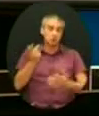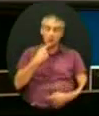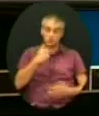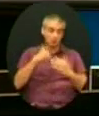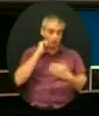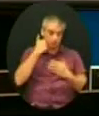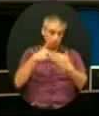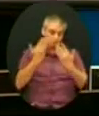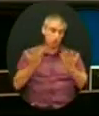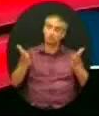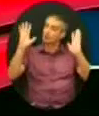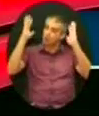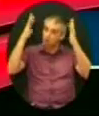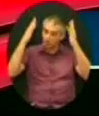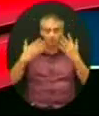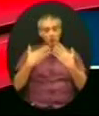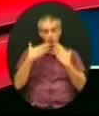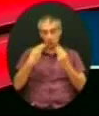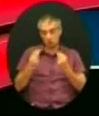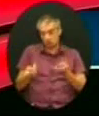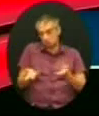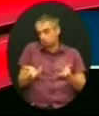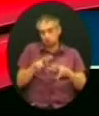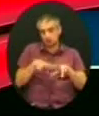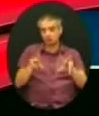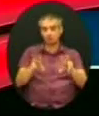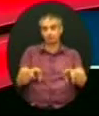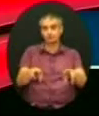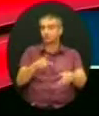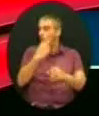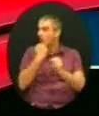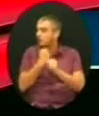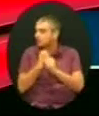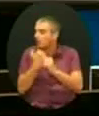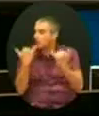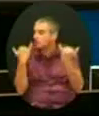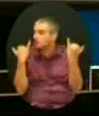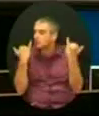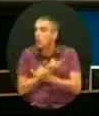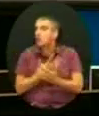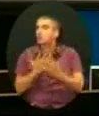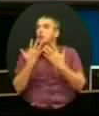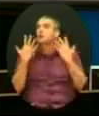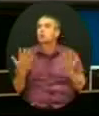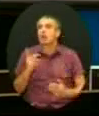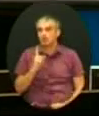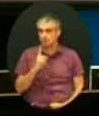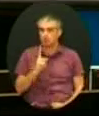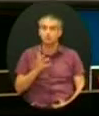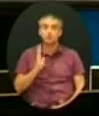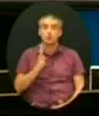בבוקר של המחרת, כל הכבוד לכם, תודה רבה, אבל המצב נשאר כפי שהיה. הוא עשה טעות מאוד גדולה.